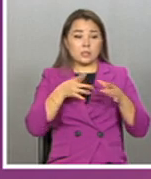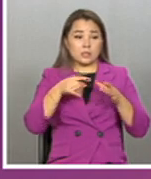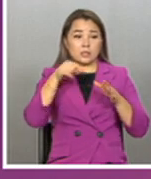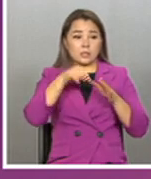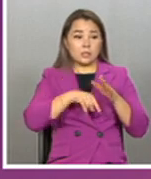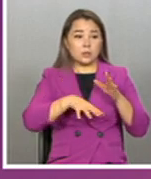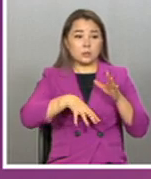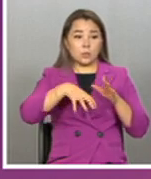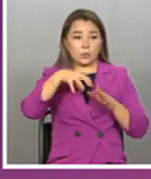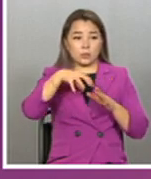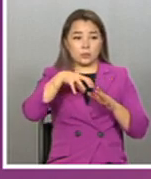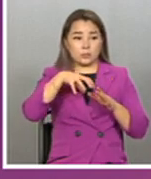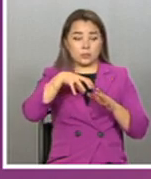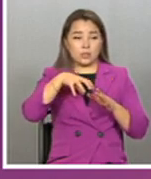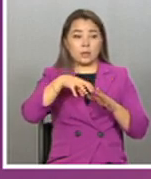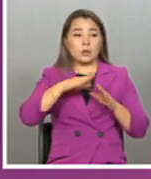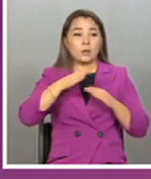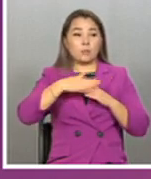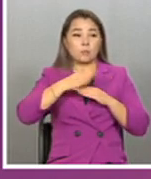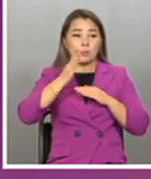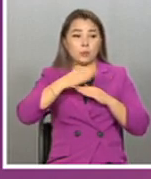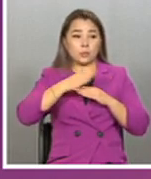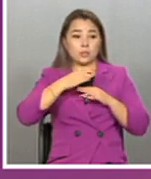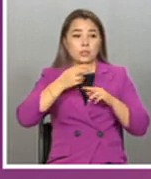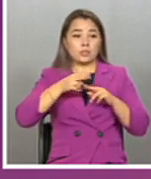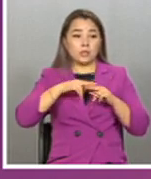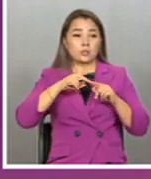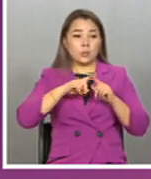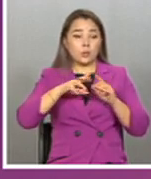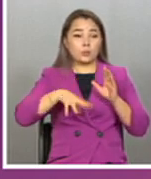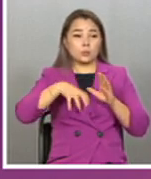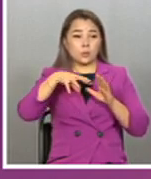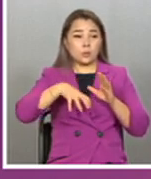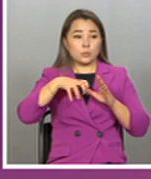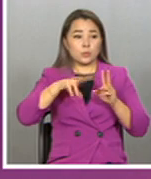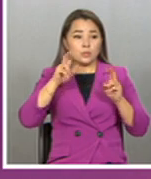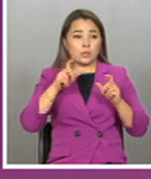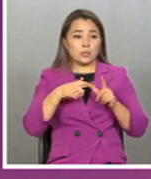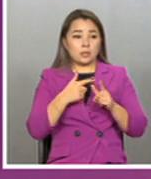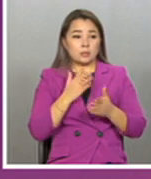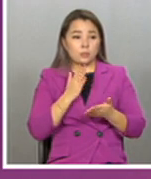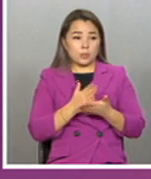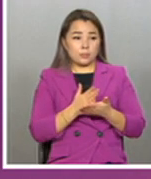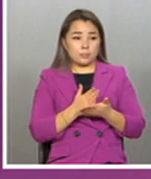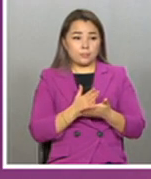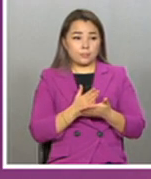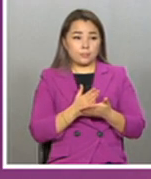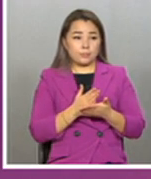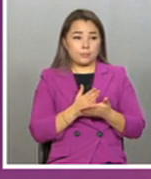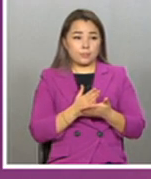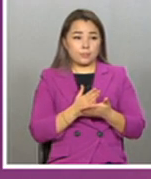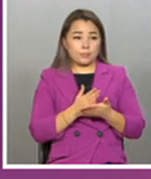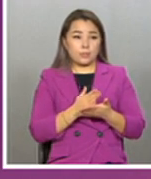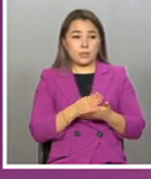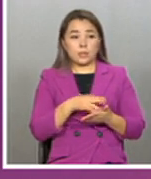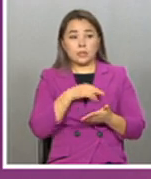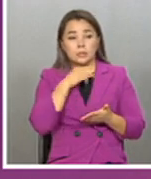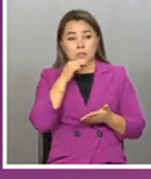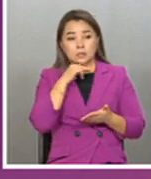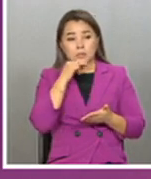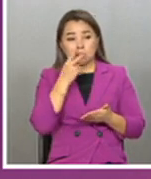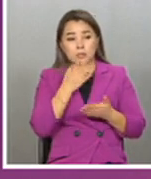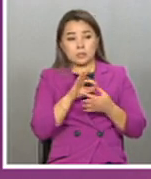сорылады. Поршынның бұл жүрісін біз сору жүрісі деп атаймыз. Ал назарларыңызды